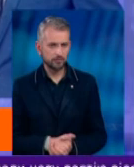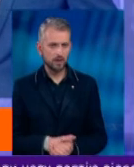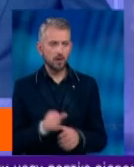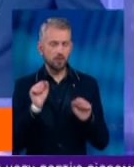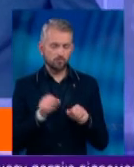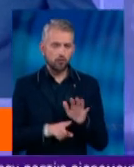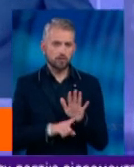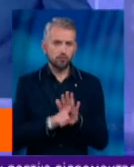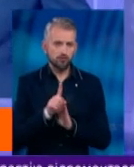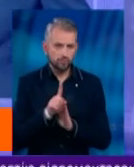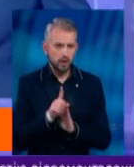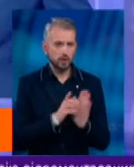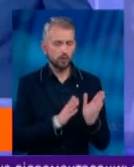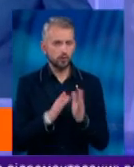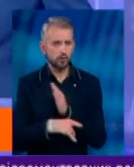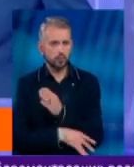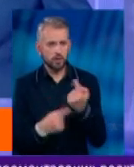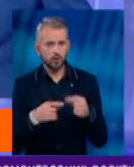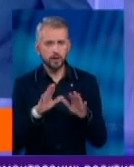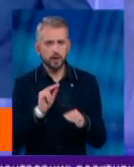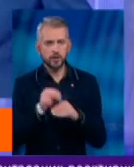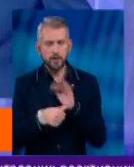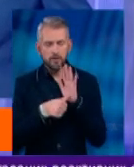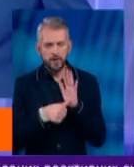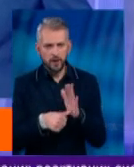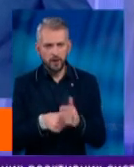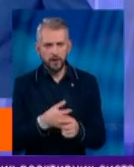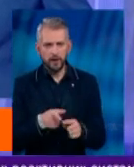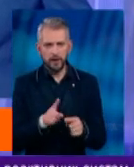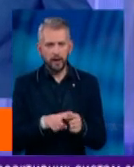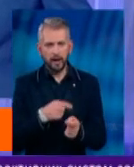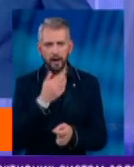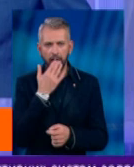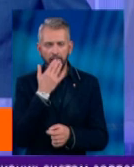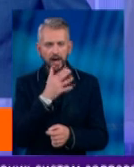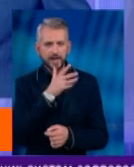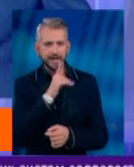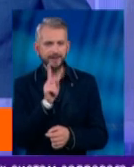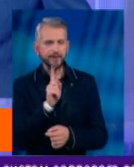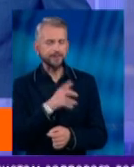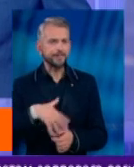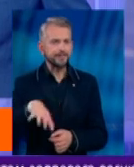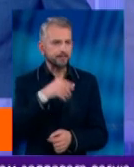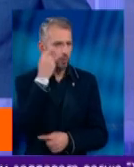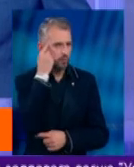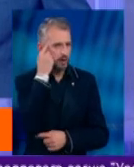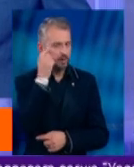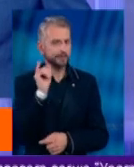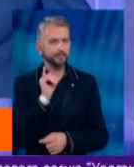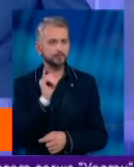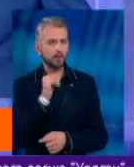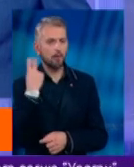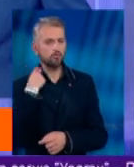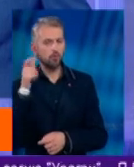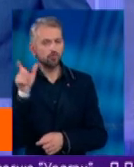починати процедури банкрутства тільки через півроку. Це певний такий ще час для того, щоб всім подумати. І боржнику,